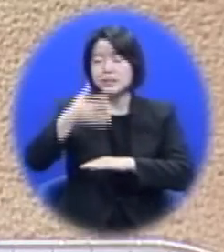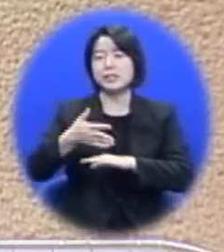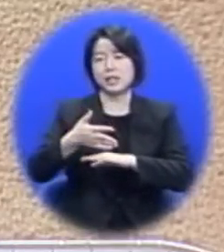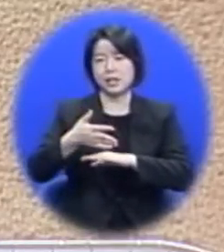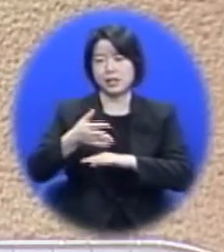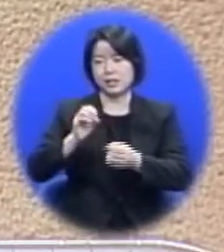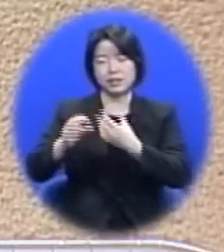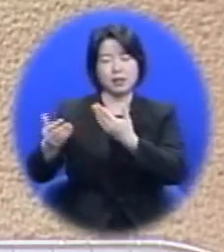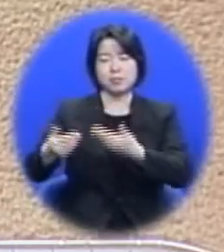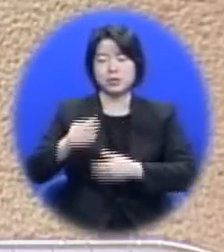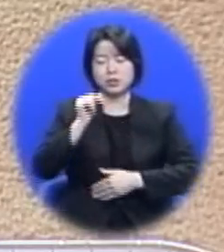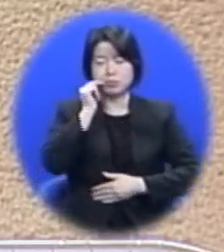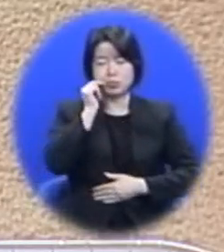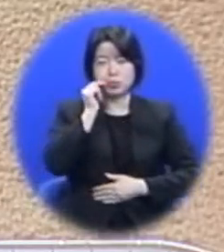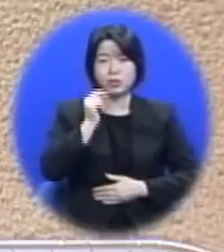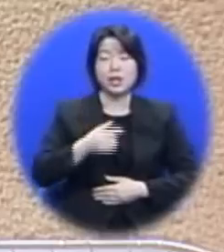받습니다.